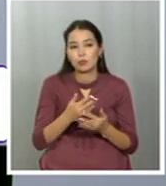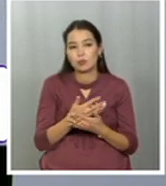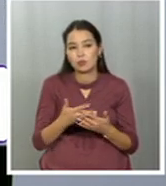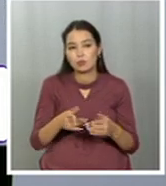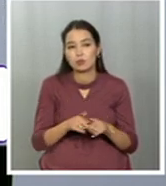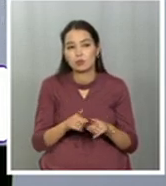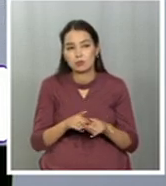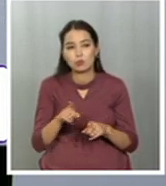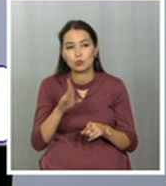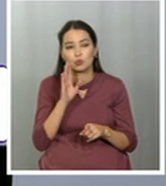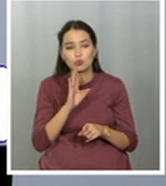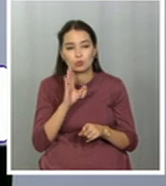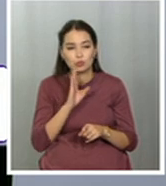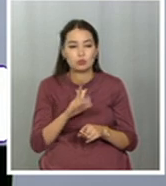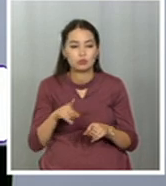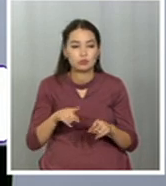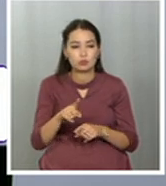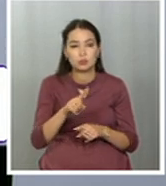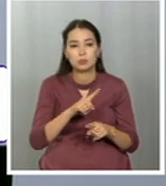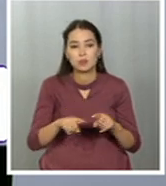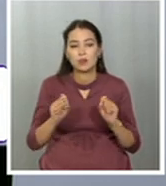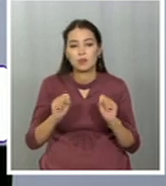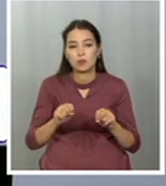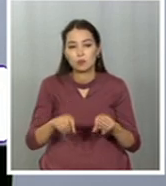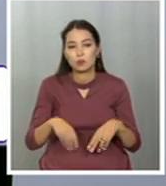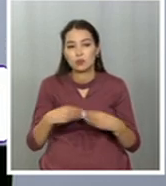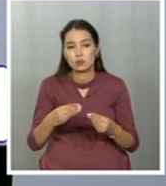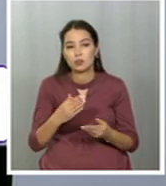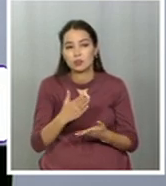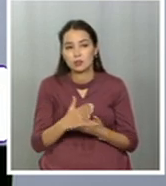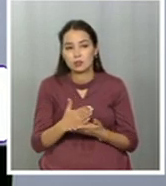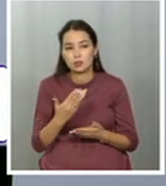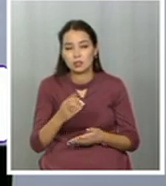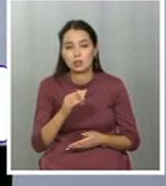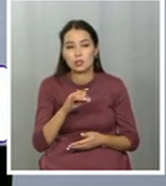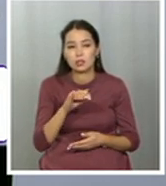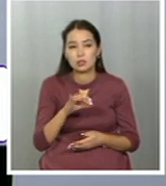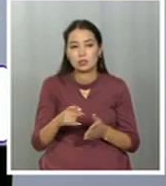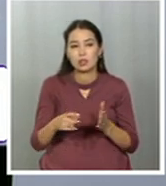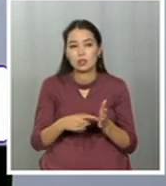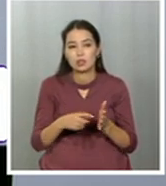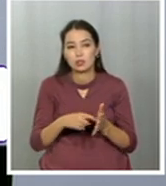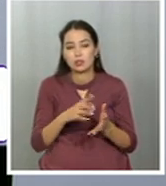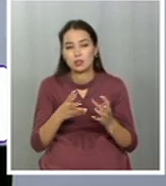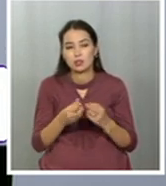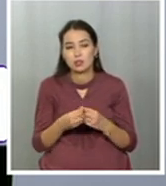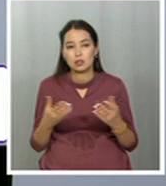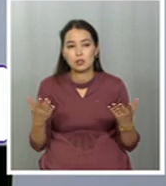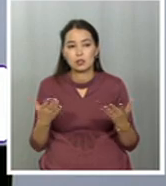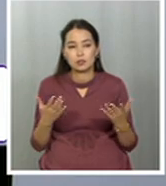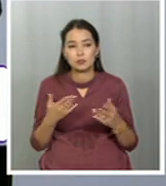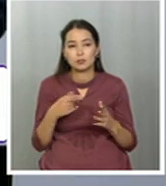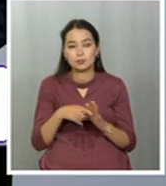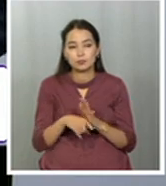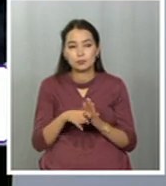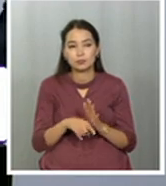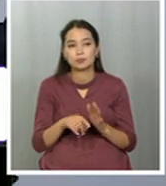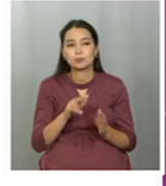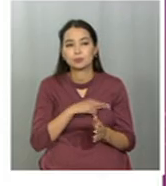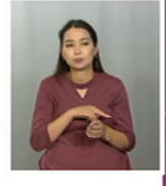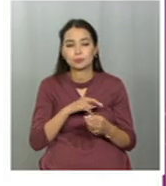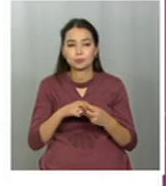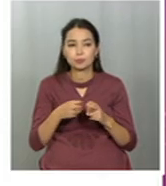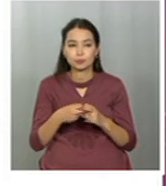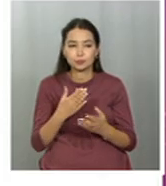жылдам жеткізуге мүмкіндік береді. Ал енді осы Ертіс-Қарағанды канал арқылы қандай геосаяси мәселелер туындауы мүмкін? Бұл